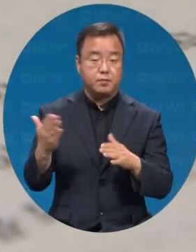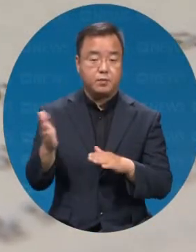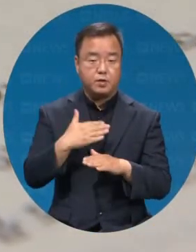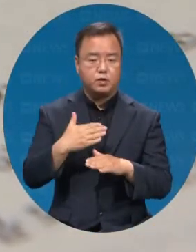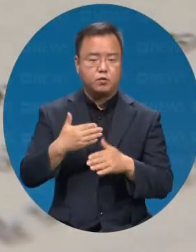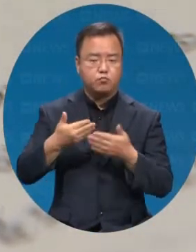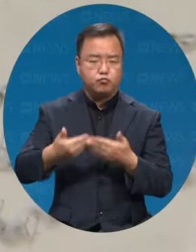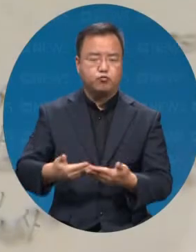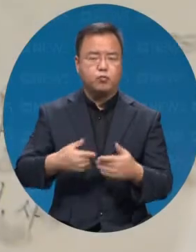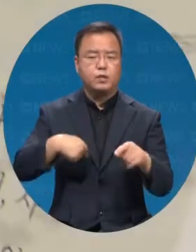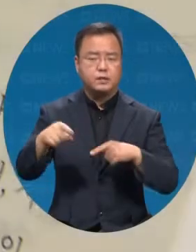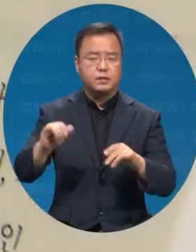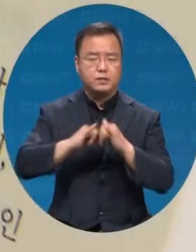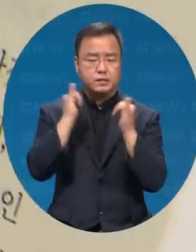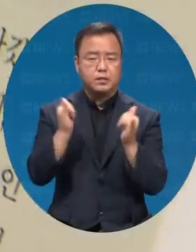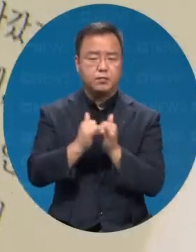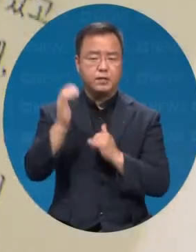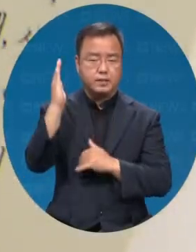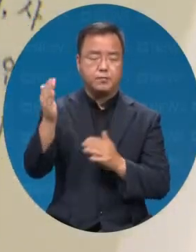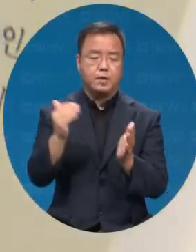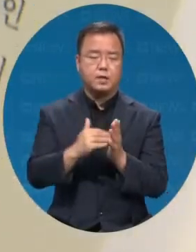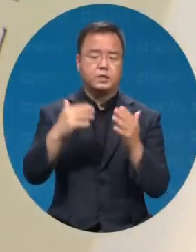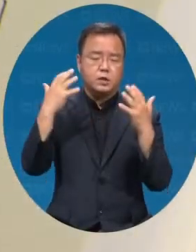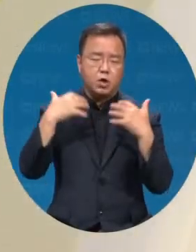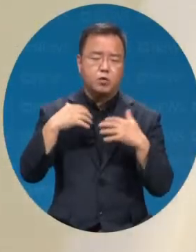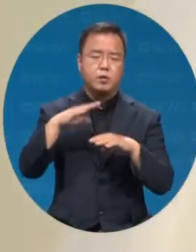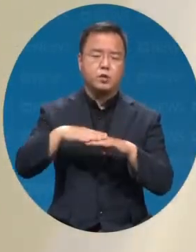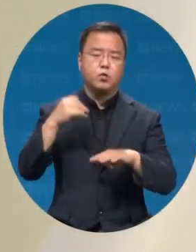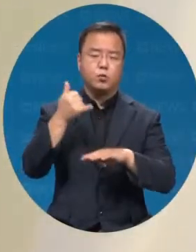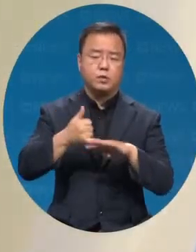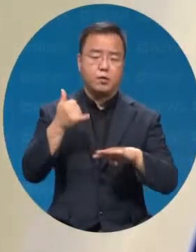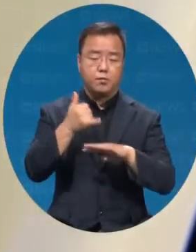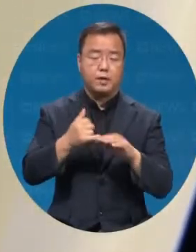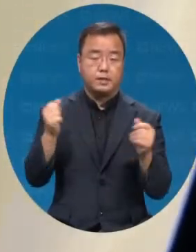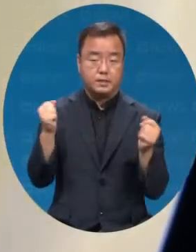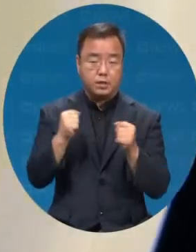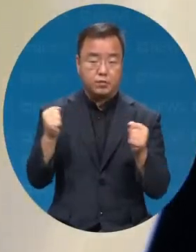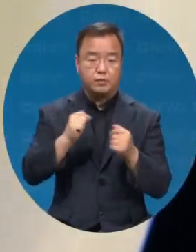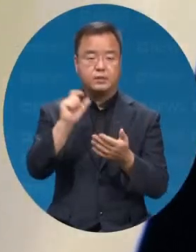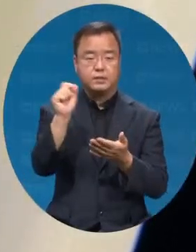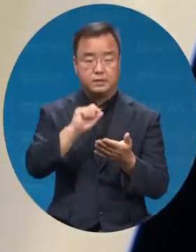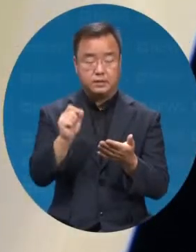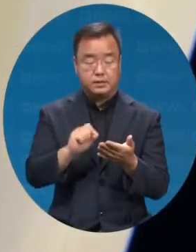사회의 이야기까지 여름에는 농사를 짓고 겨울에는 글을 쓰는